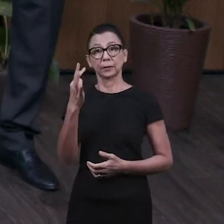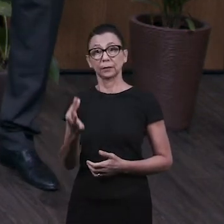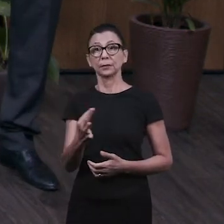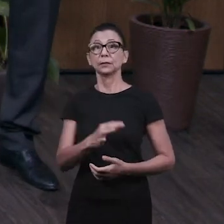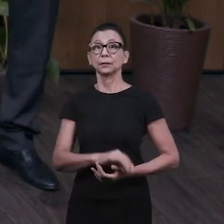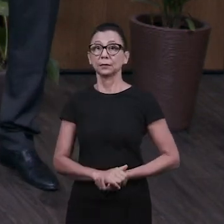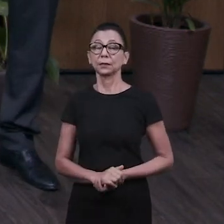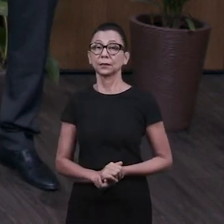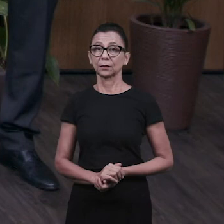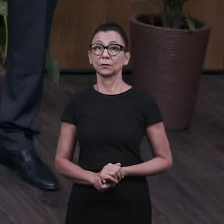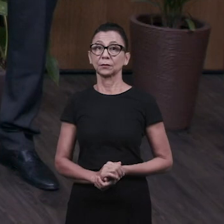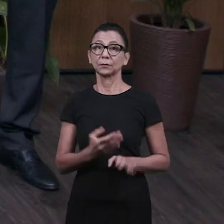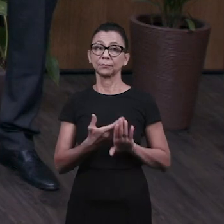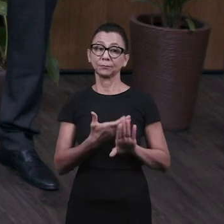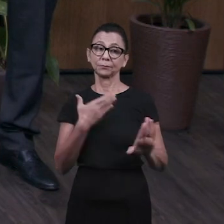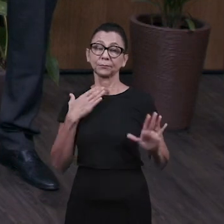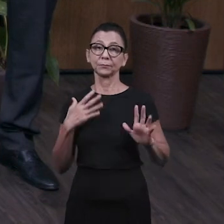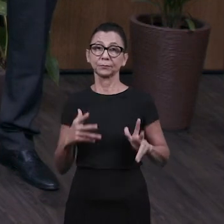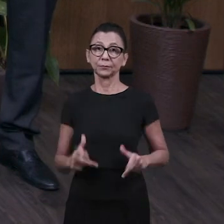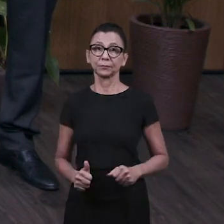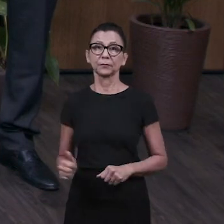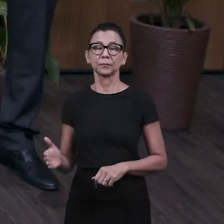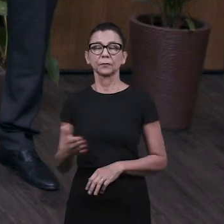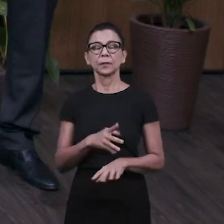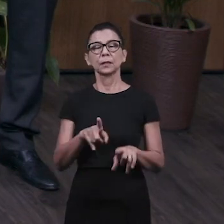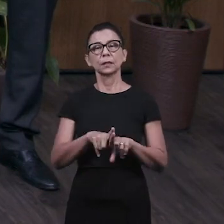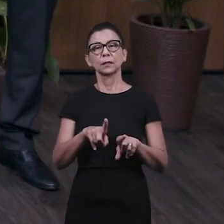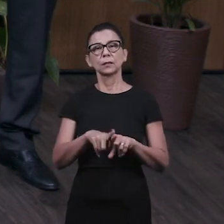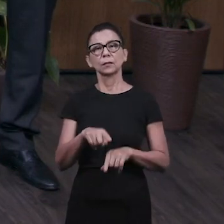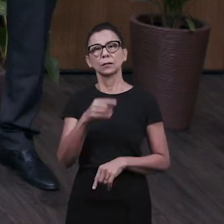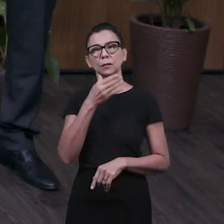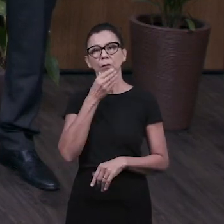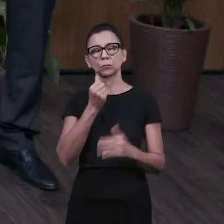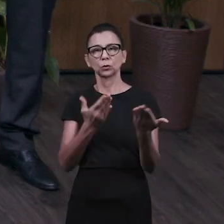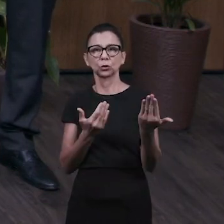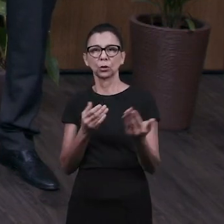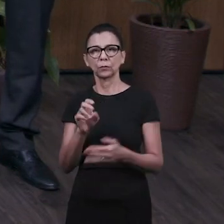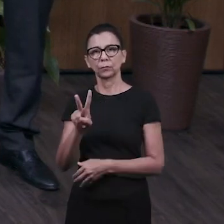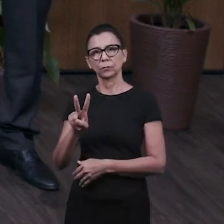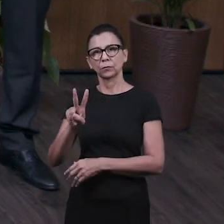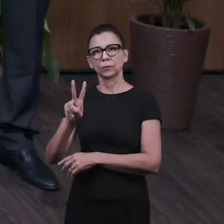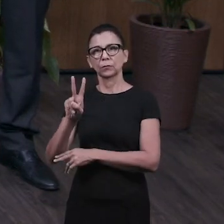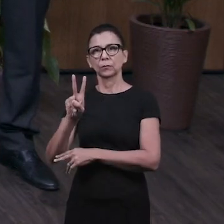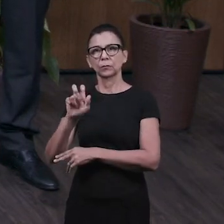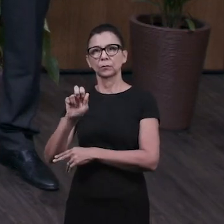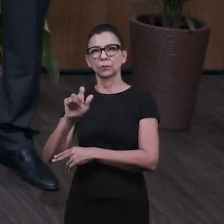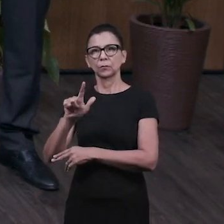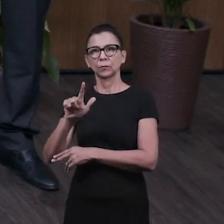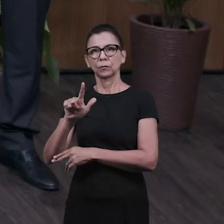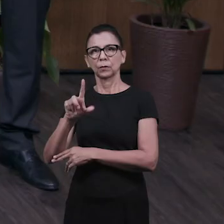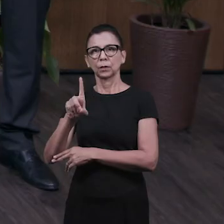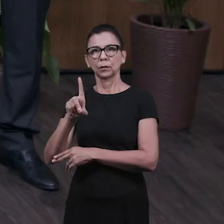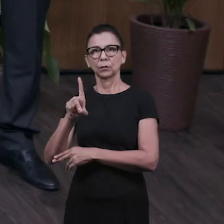Comme Valdeci a commenté de Belo Horizonte, Minas Gerais, il a